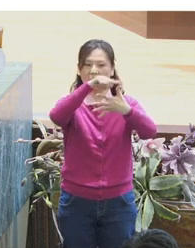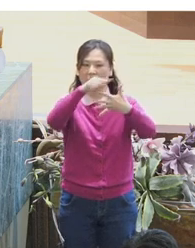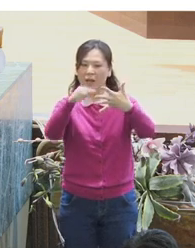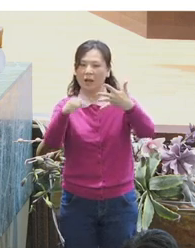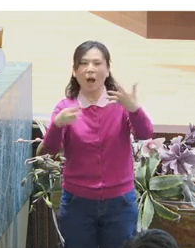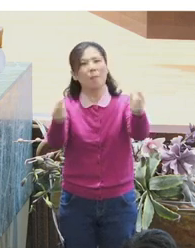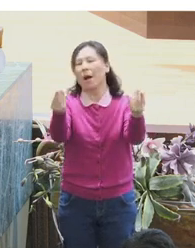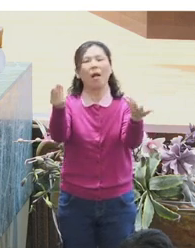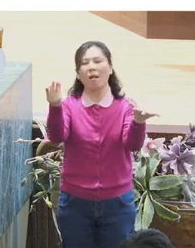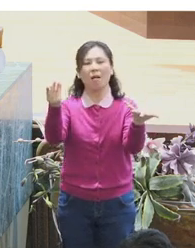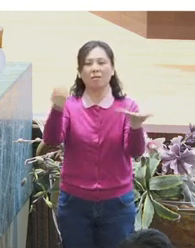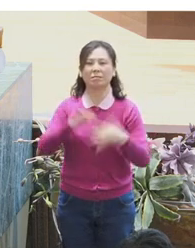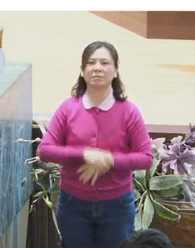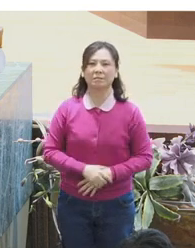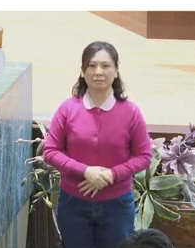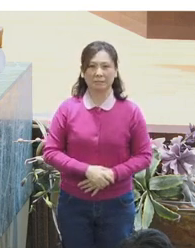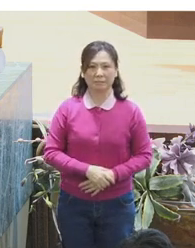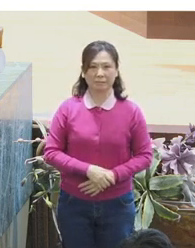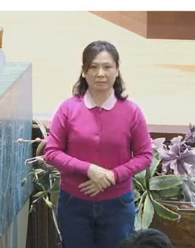那这个是